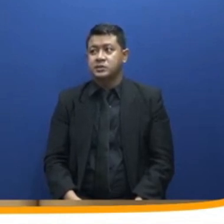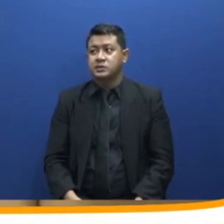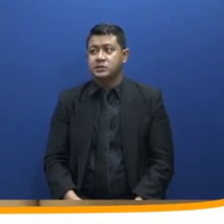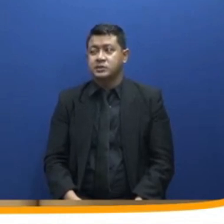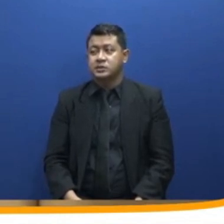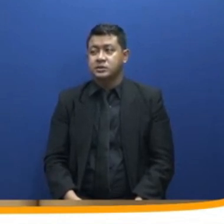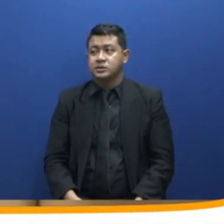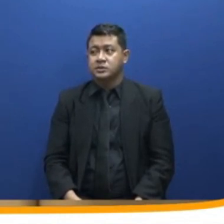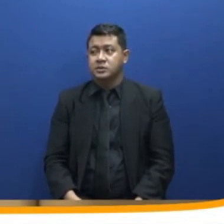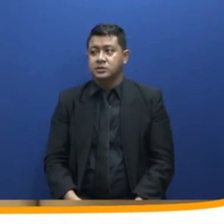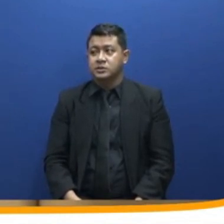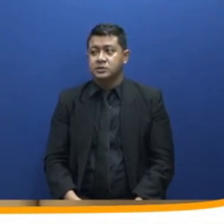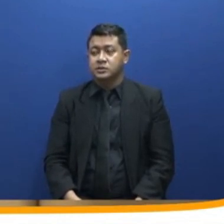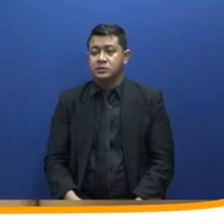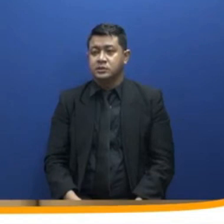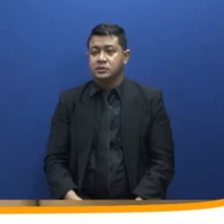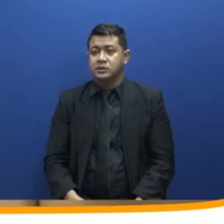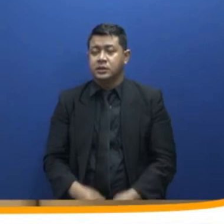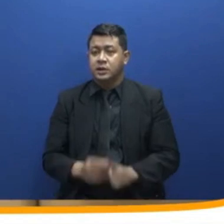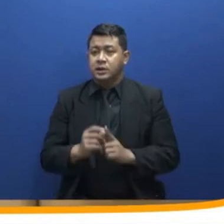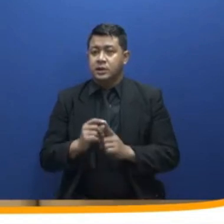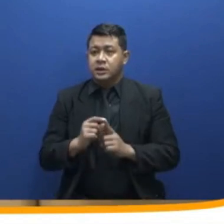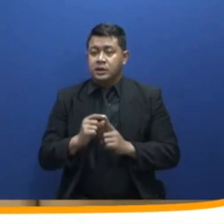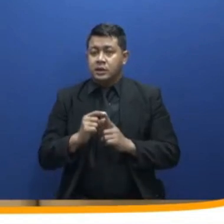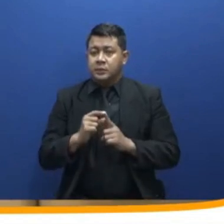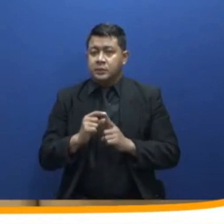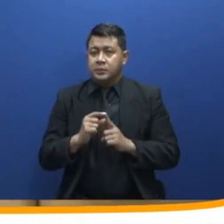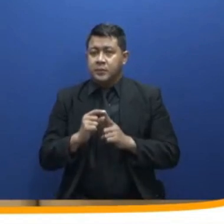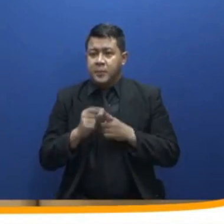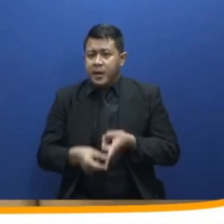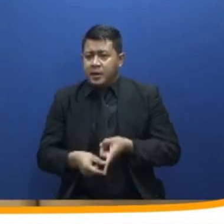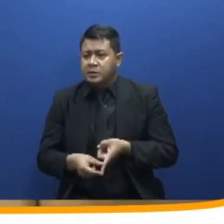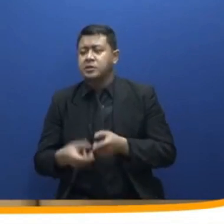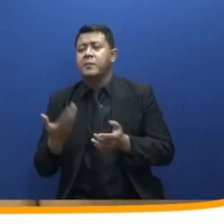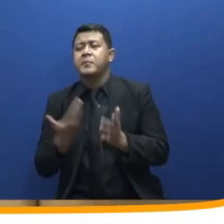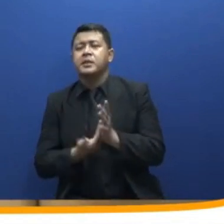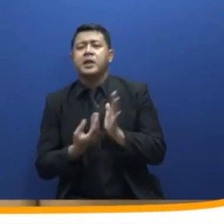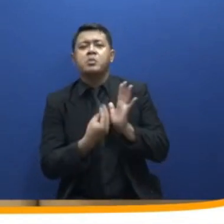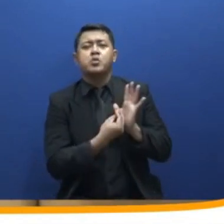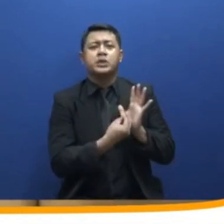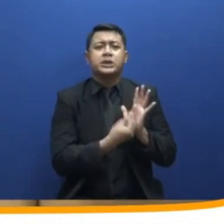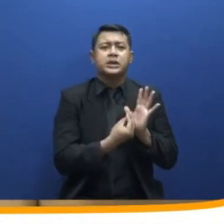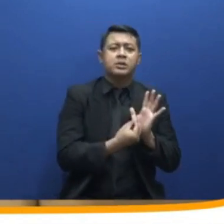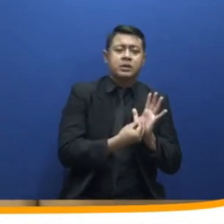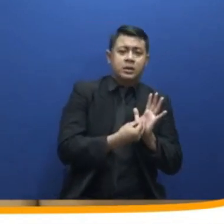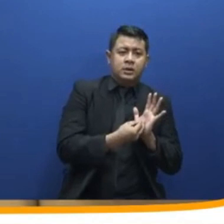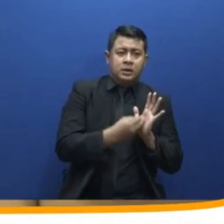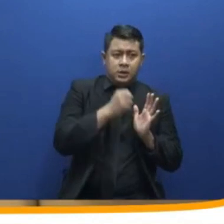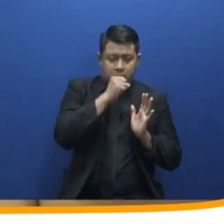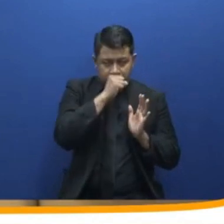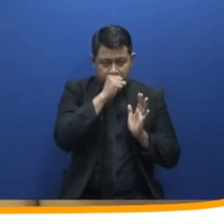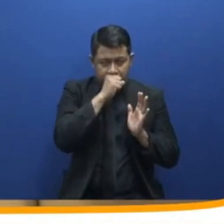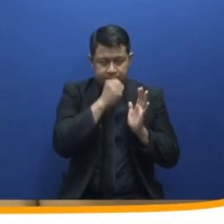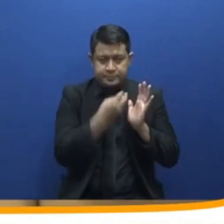waktu itu dia tidak mau begitu saja pasti dia mau mana datanya mana datanya Buktinya apa laki-laki kan seperti itu ya